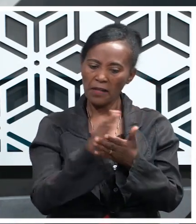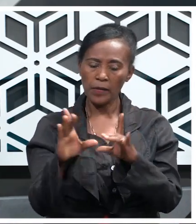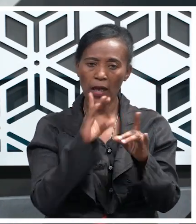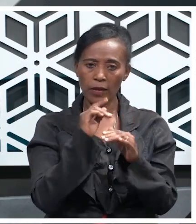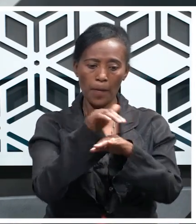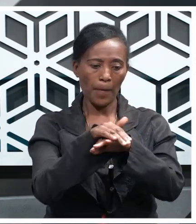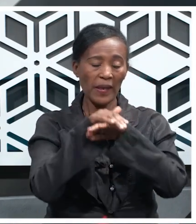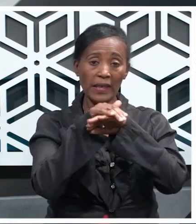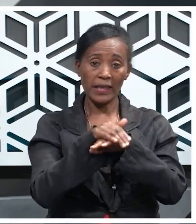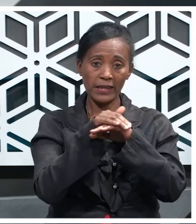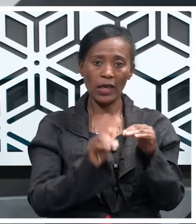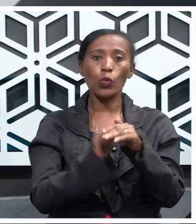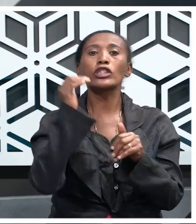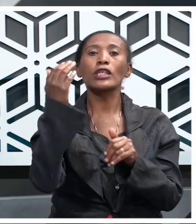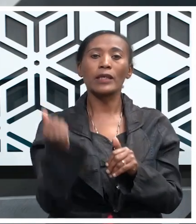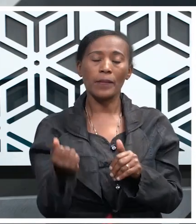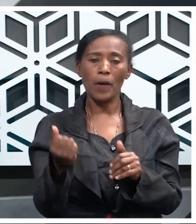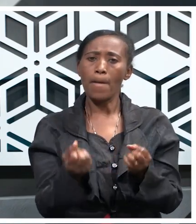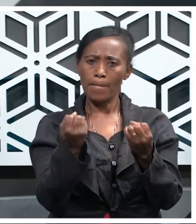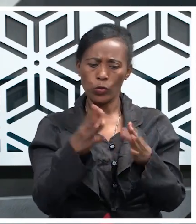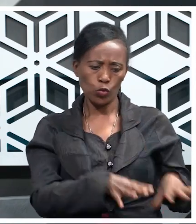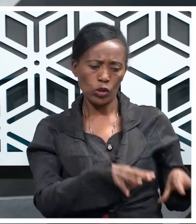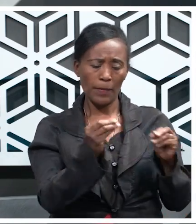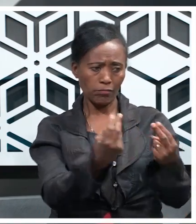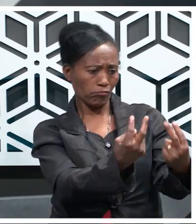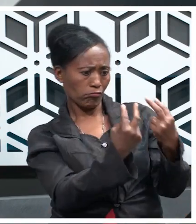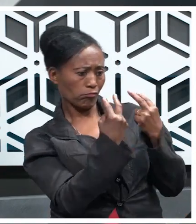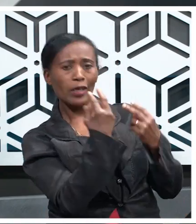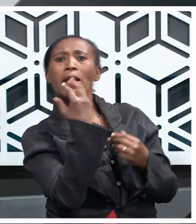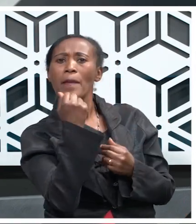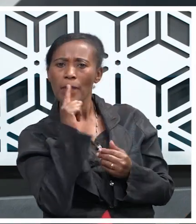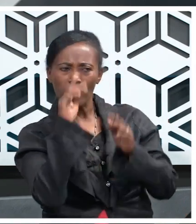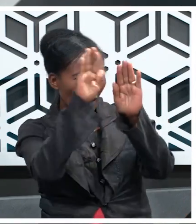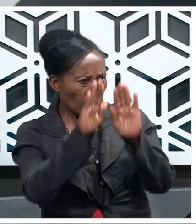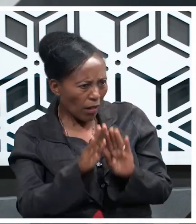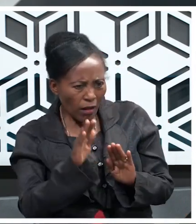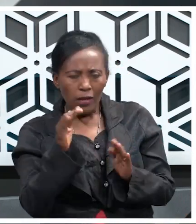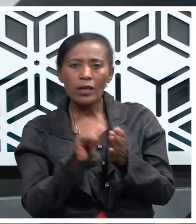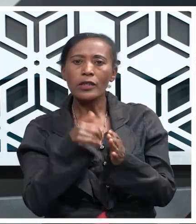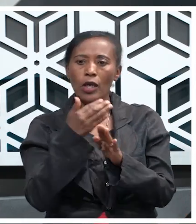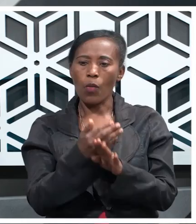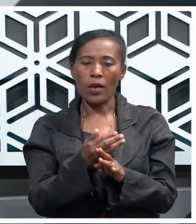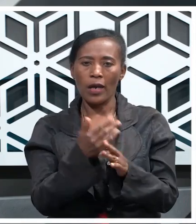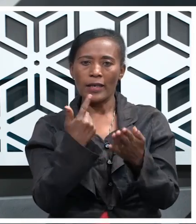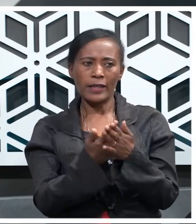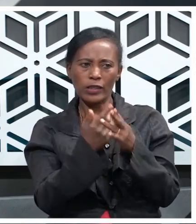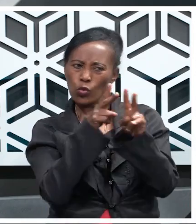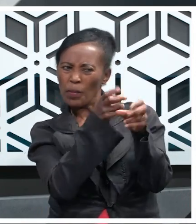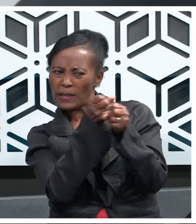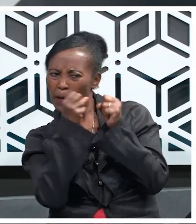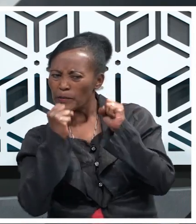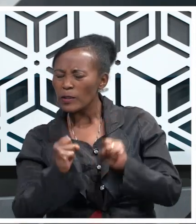በፓርቲስፔት ስታደርጊ በእንግሊዝኛ ወጥቼ ነበርና ብዙ ተማሪዎች ነበር የሚያዩ ምናምንና ይደነቁ ነበር። ከዛ ትኩረትን